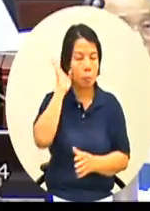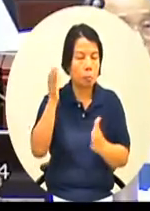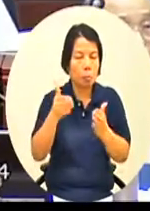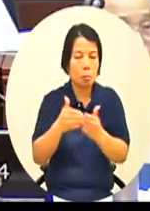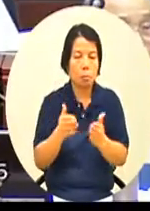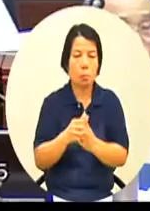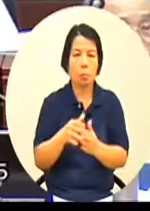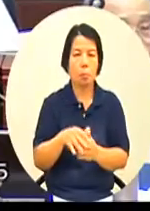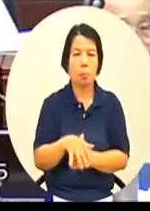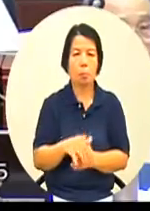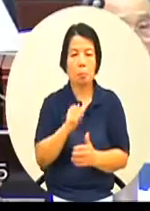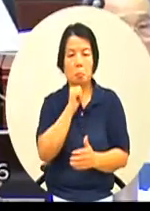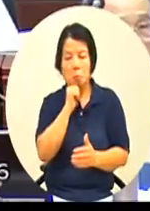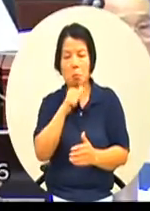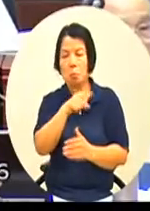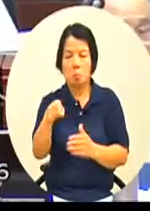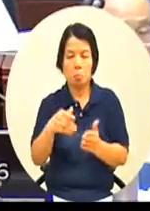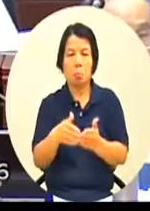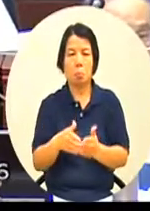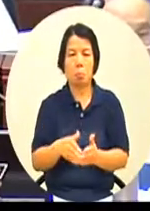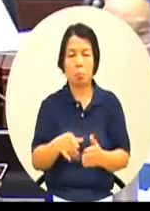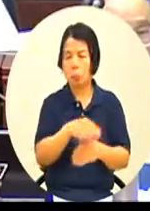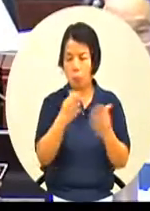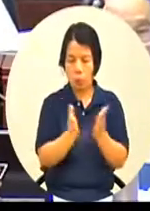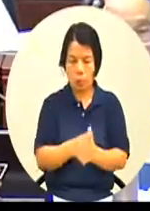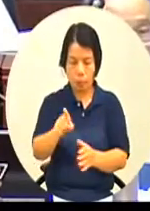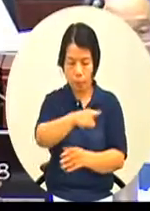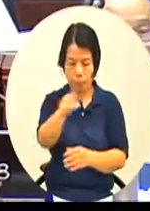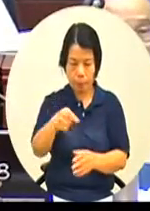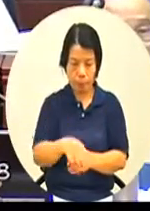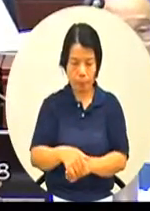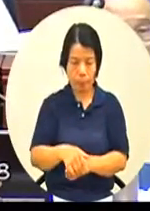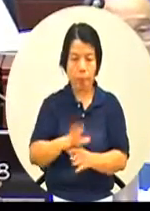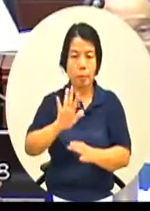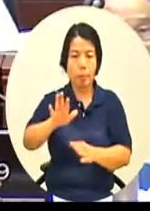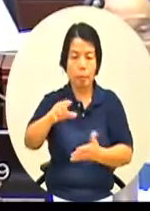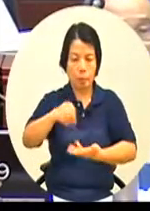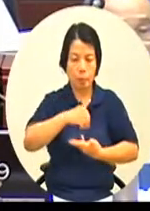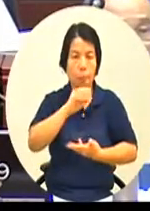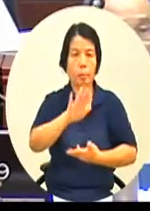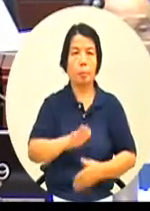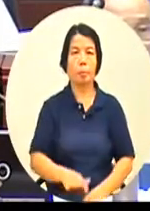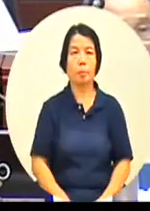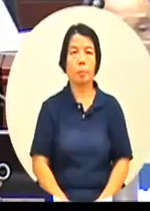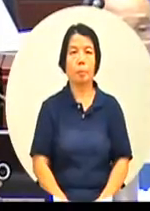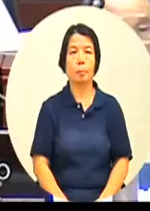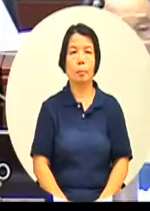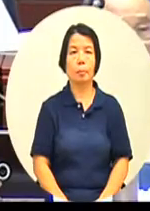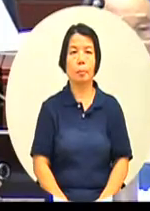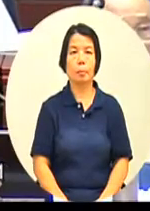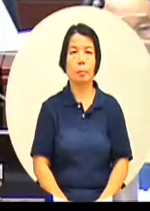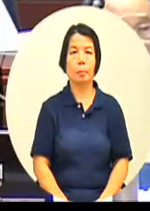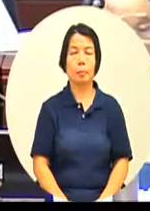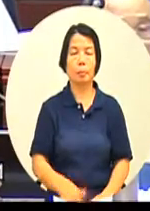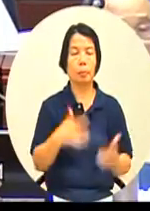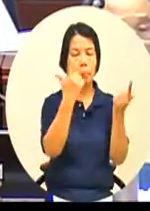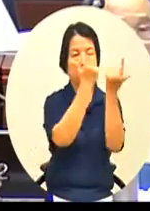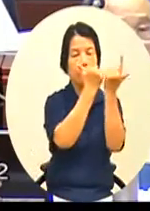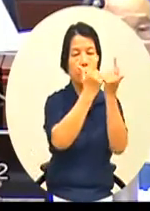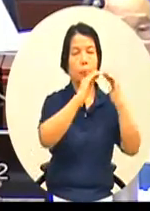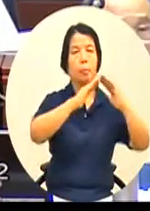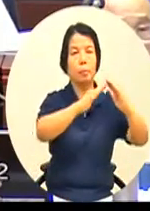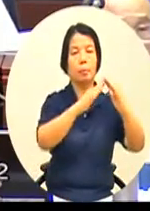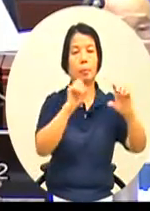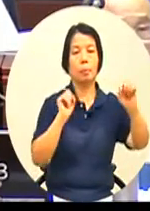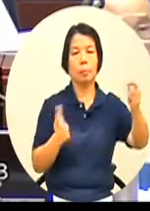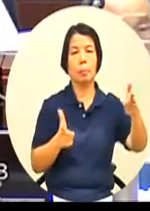音会被提高哈、那的确是这样。那我们跟台北市比较不